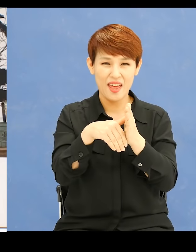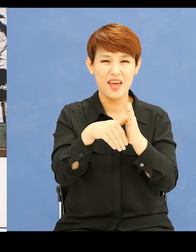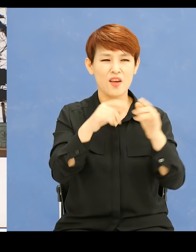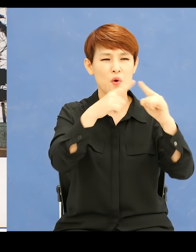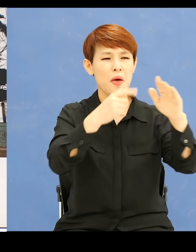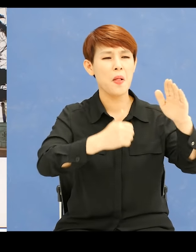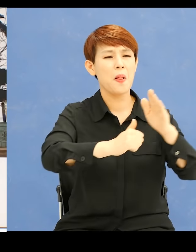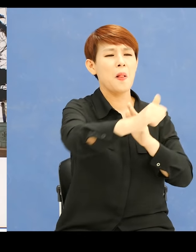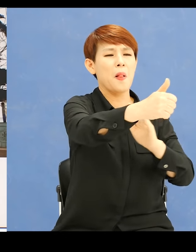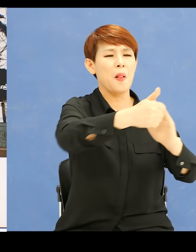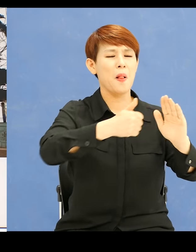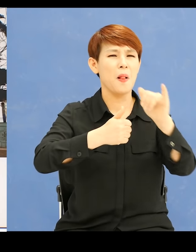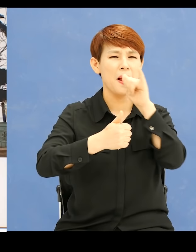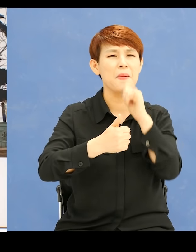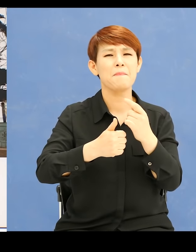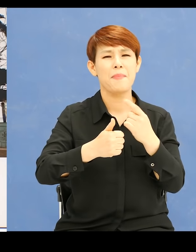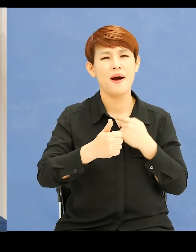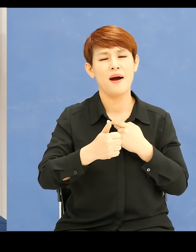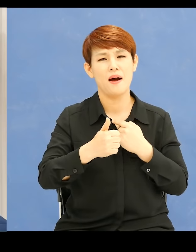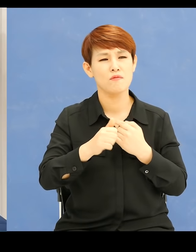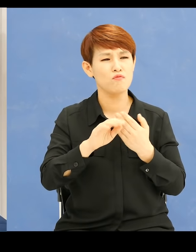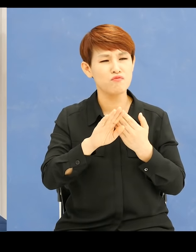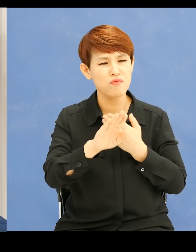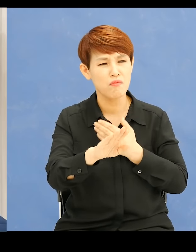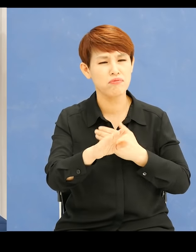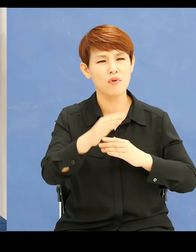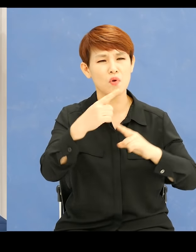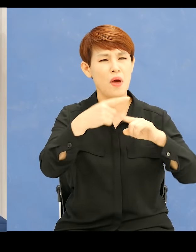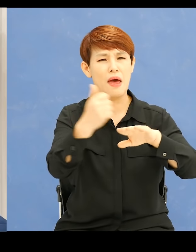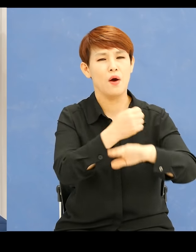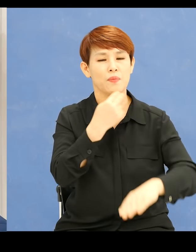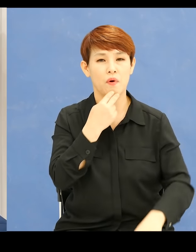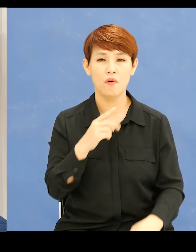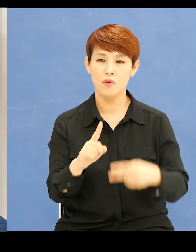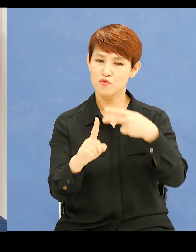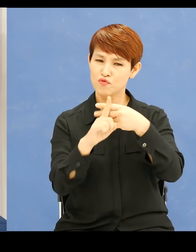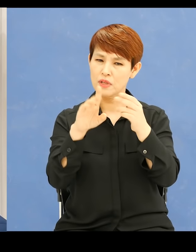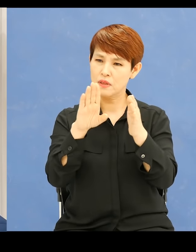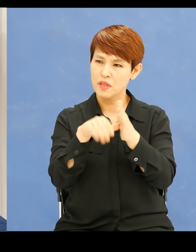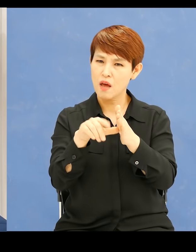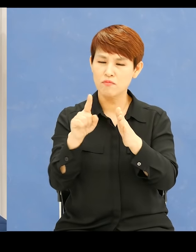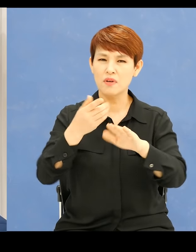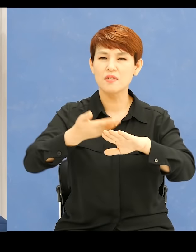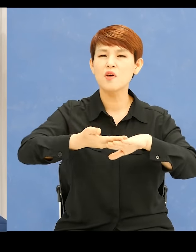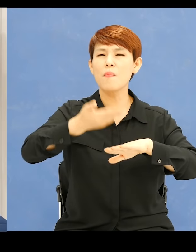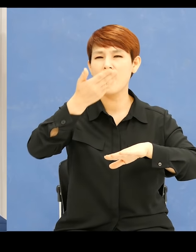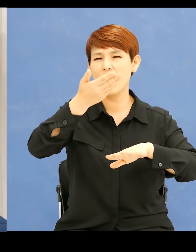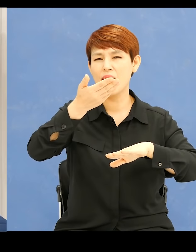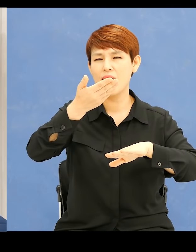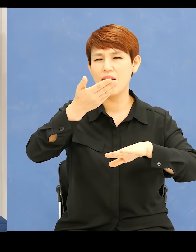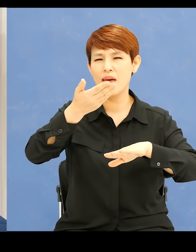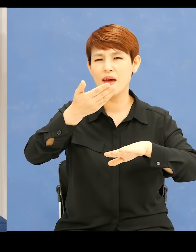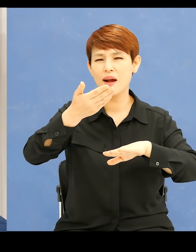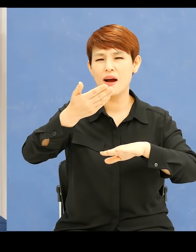갔다가 네네. 왔다가 정도 하고는 전혀 갈 일이 없었는데 중학교 1학년 되었을 때 이제 선배의